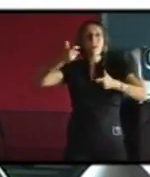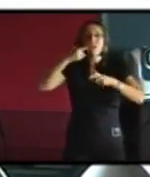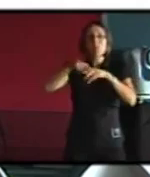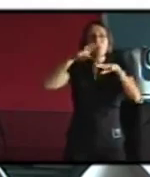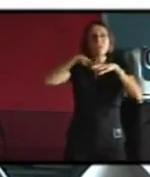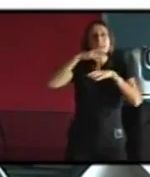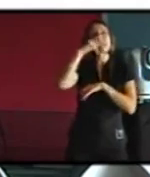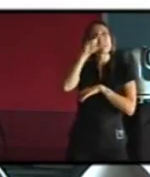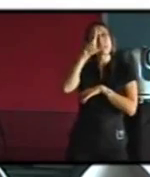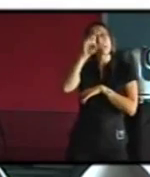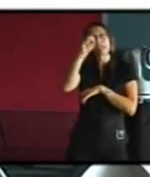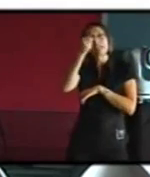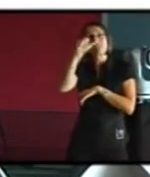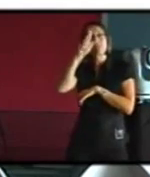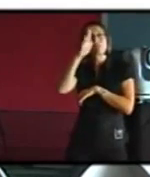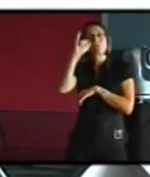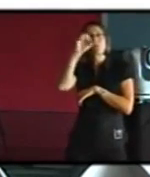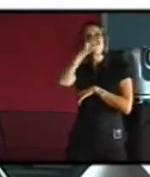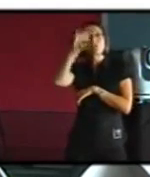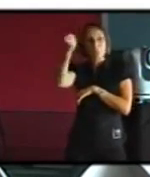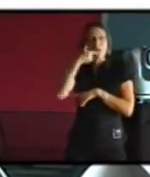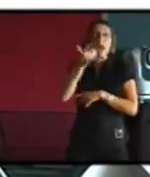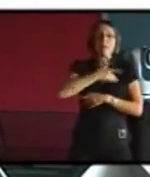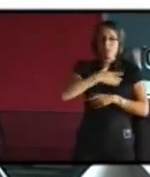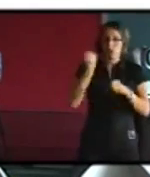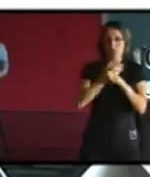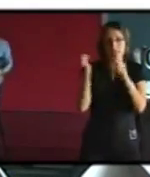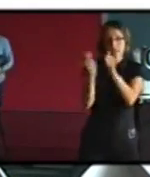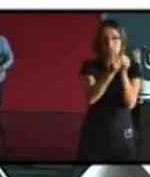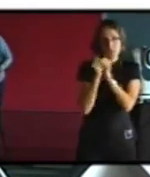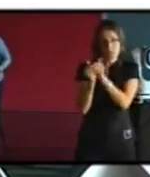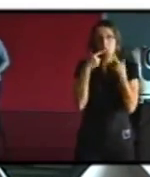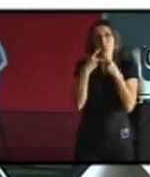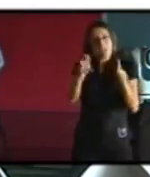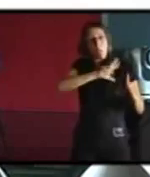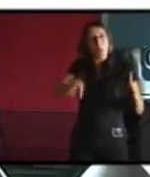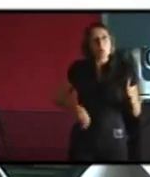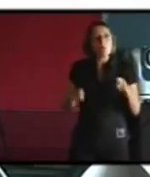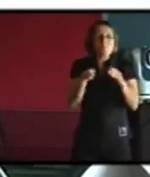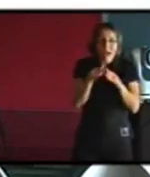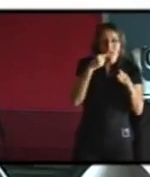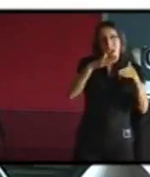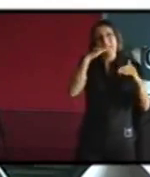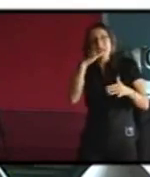d'un coup trouver des coproductions ou des co-valorisations intéressantes. Il y a la commune de Bruges, qui est un peu périurbaine,